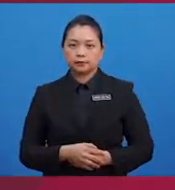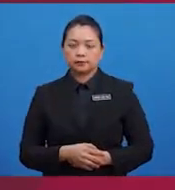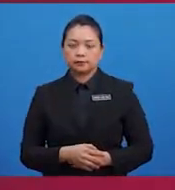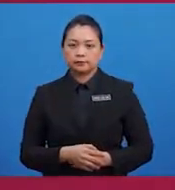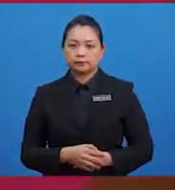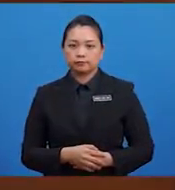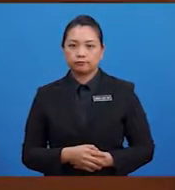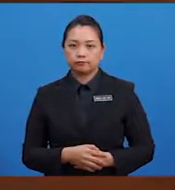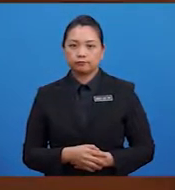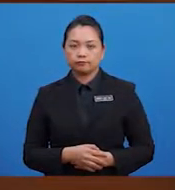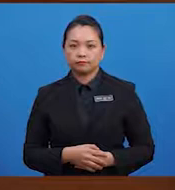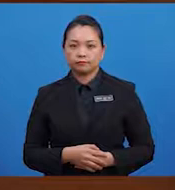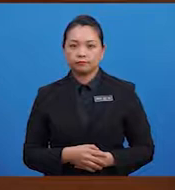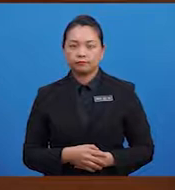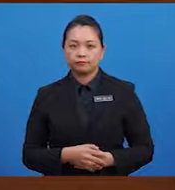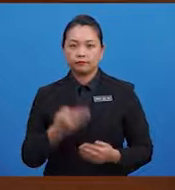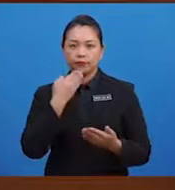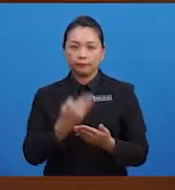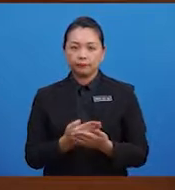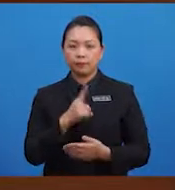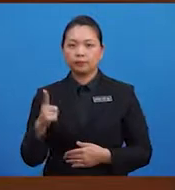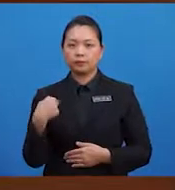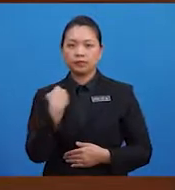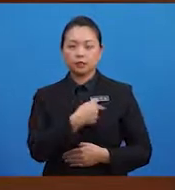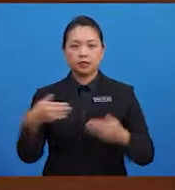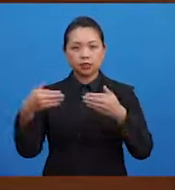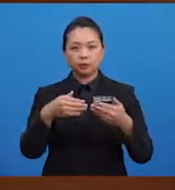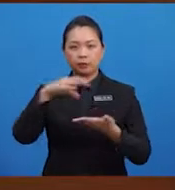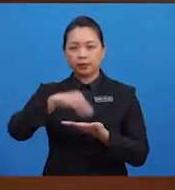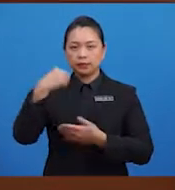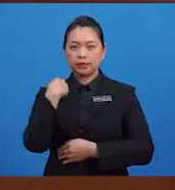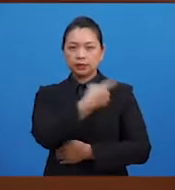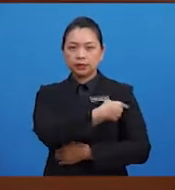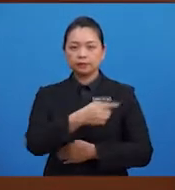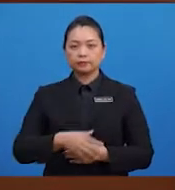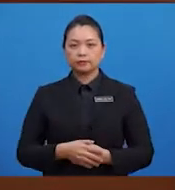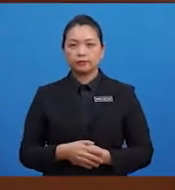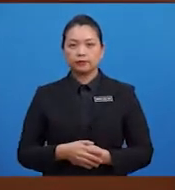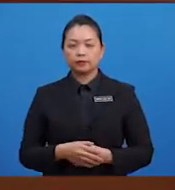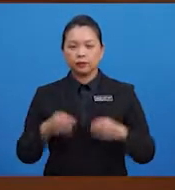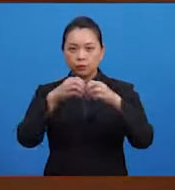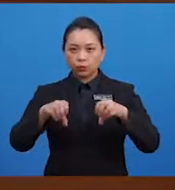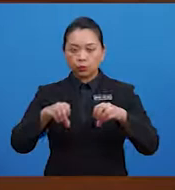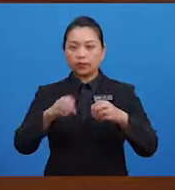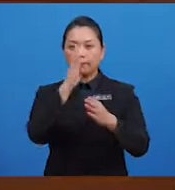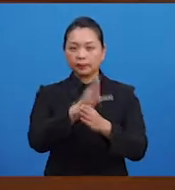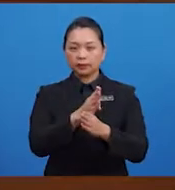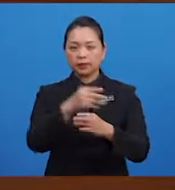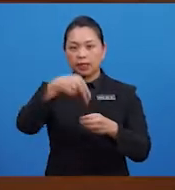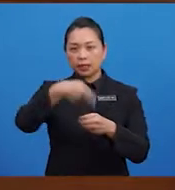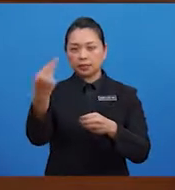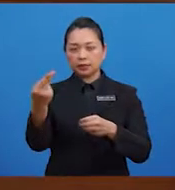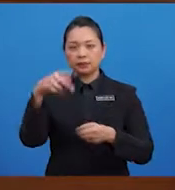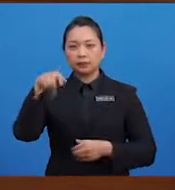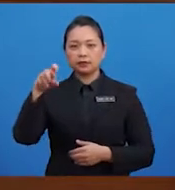Baiklah, kita sambung pembelajaran kita. Telur yang bernas hasil